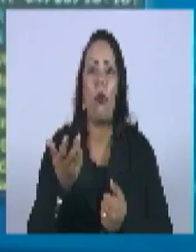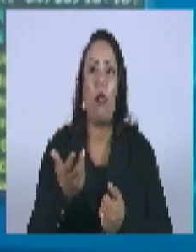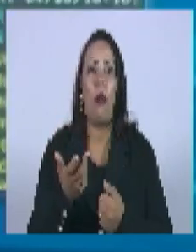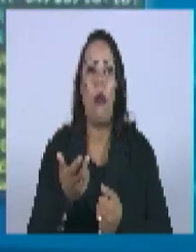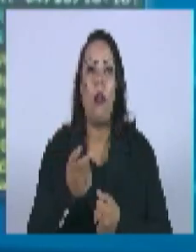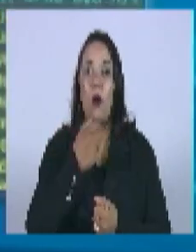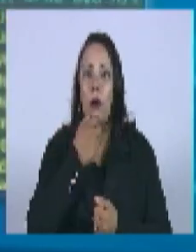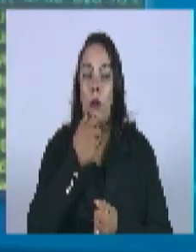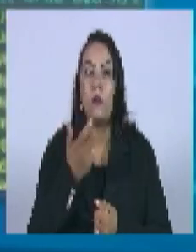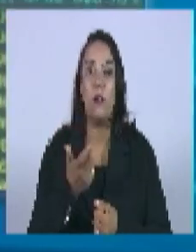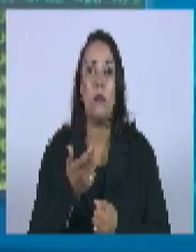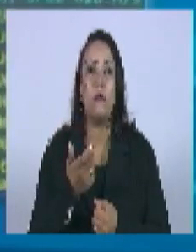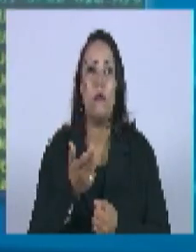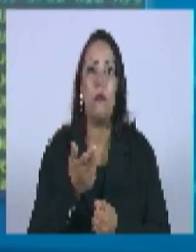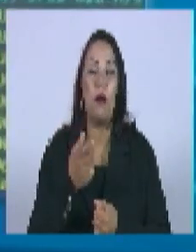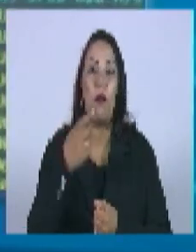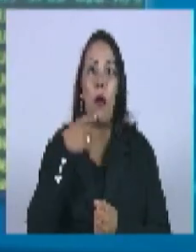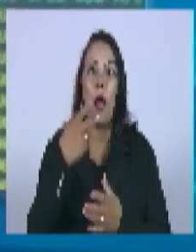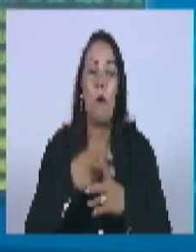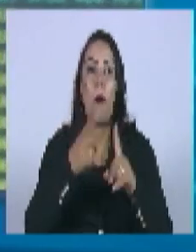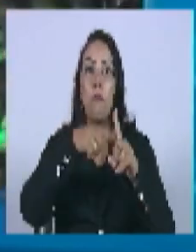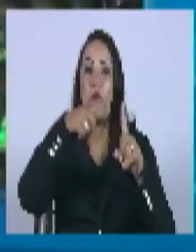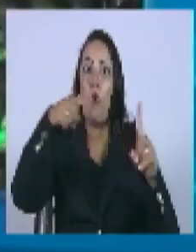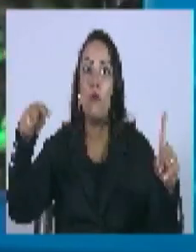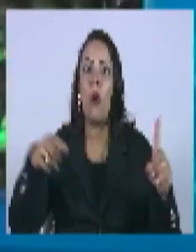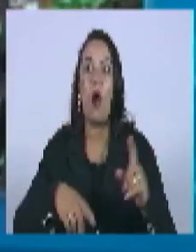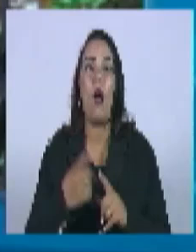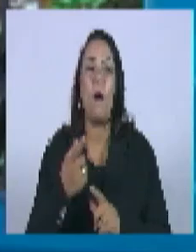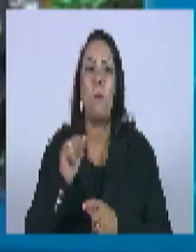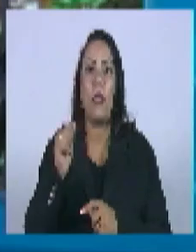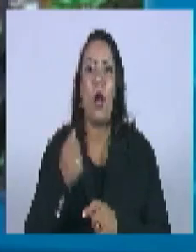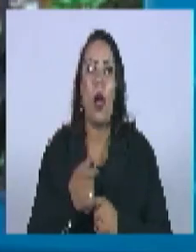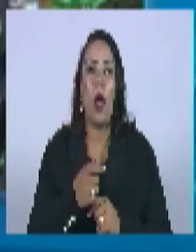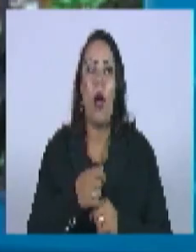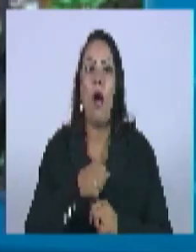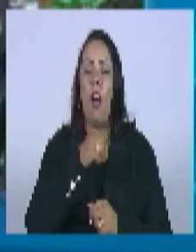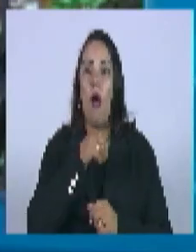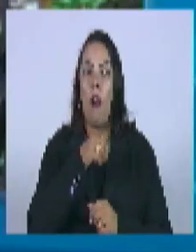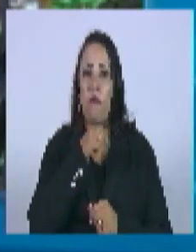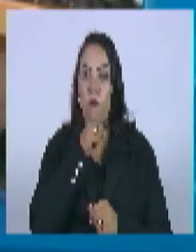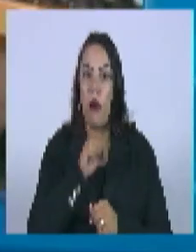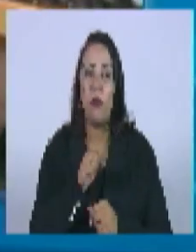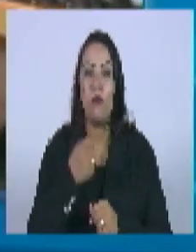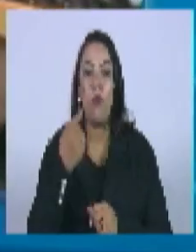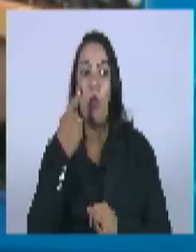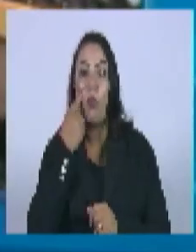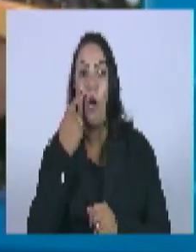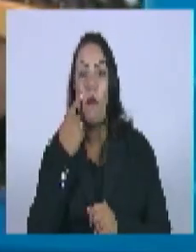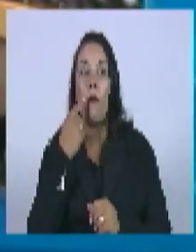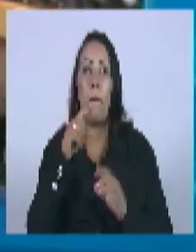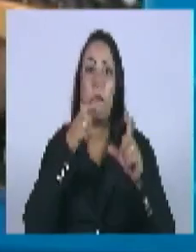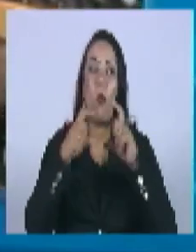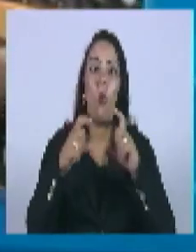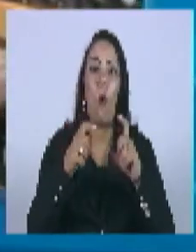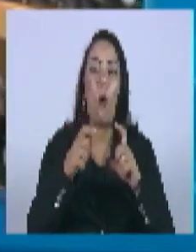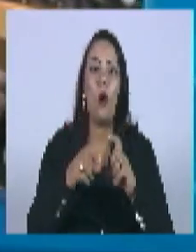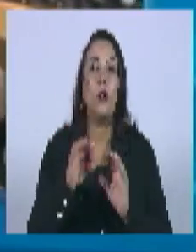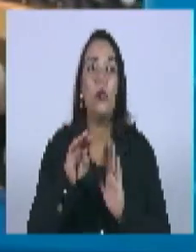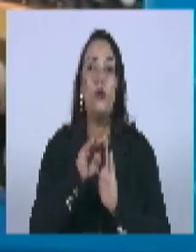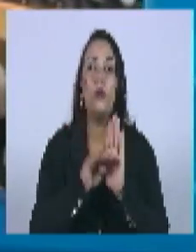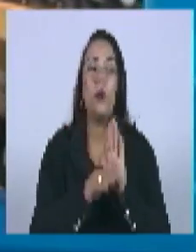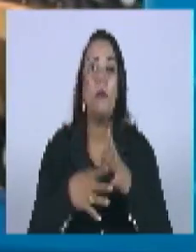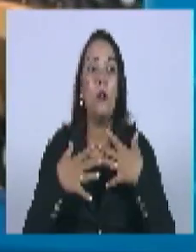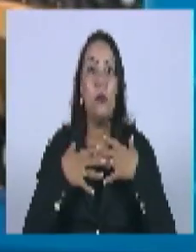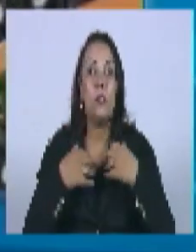بورصات لندن في مجال الغاز وفي غيره البنوك الانظمه الصحيه كل